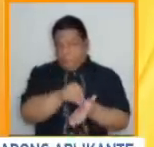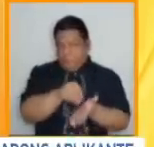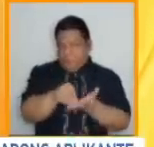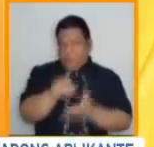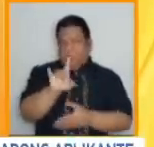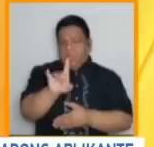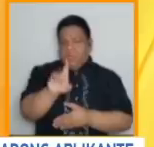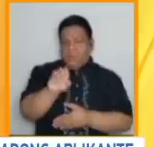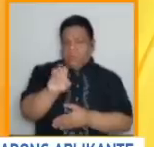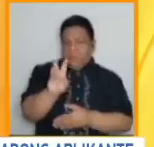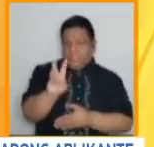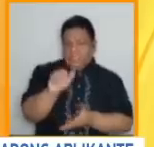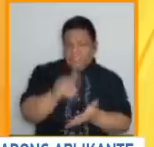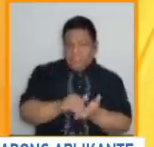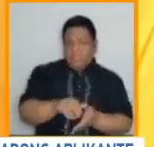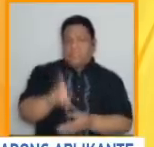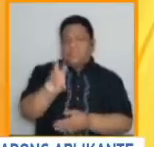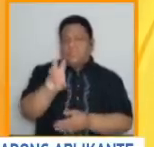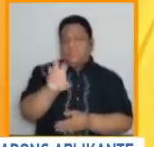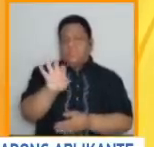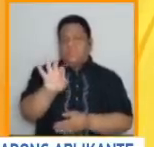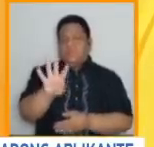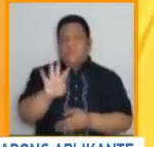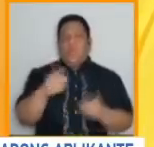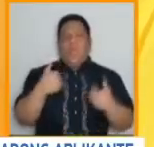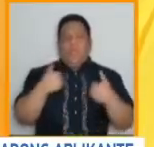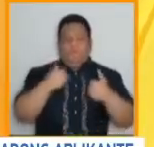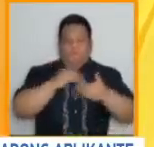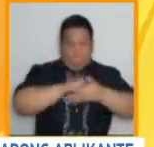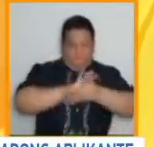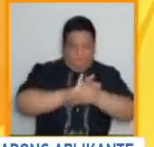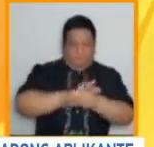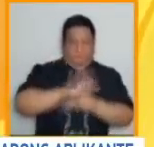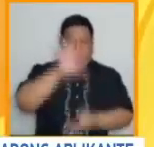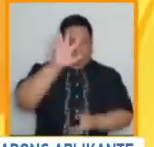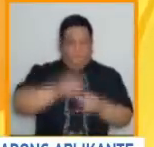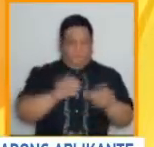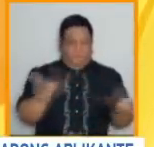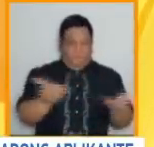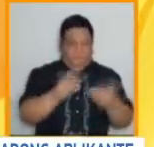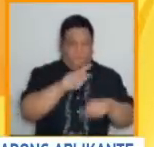2,806,694 na ang naitalang kaso ng COVID-19 sa bansa.